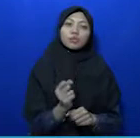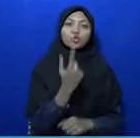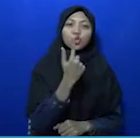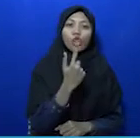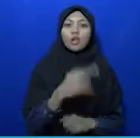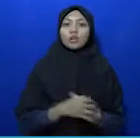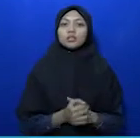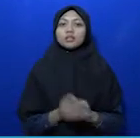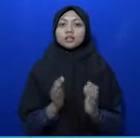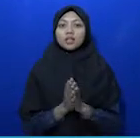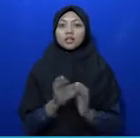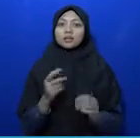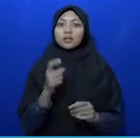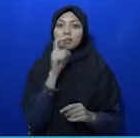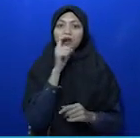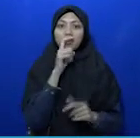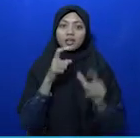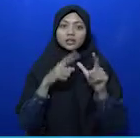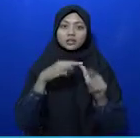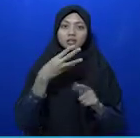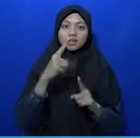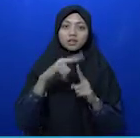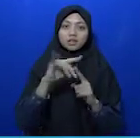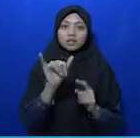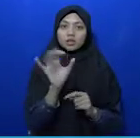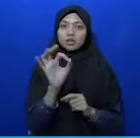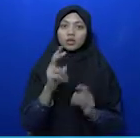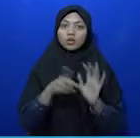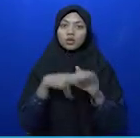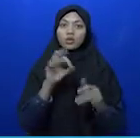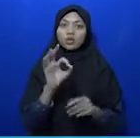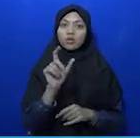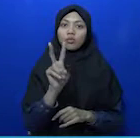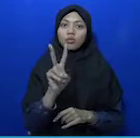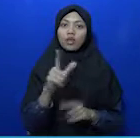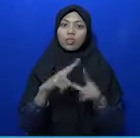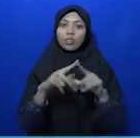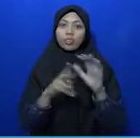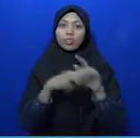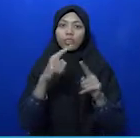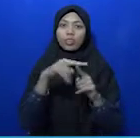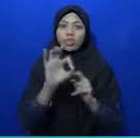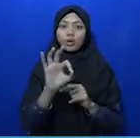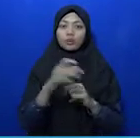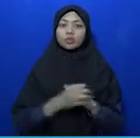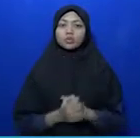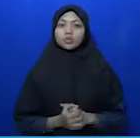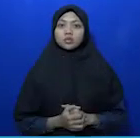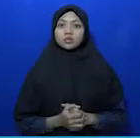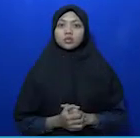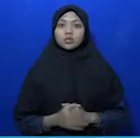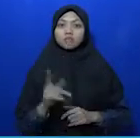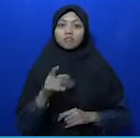Ketua DPR si Setia Novanto yang sekarang sudah diprodiokan di KPK gitu ya. Nah itu sama, mereka menerangkan